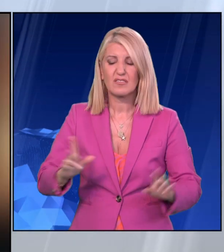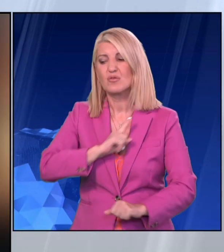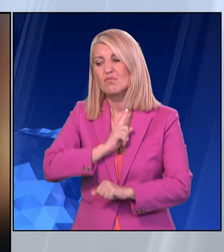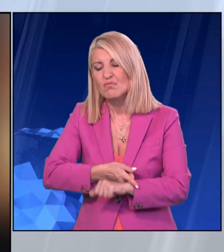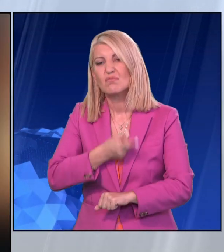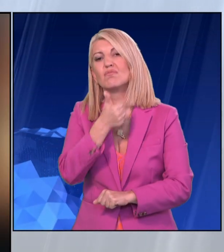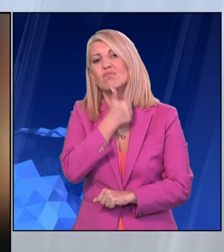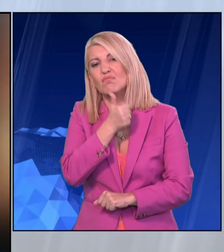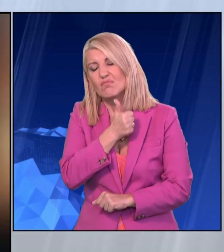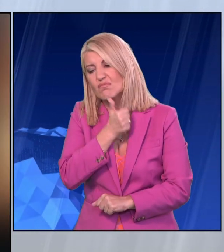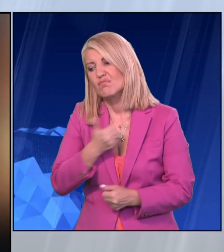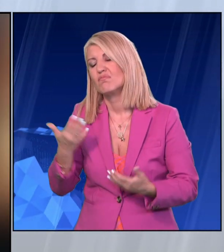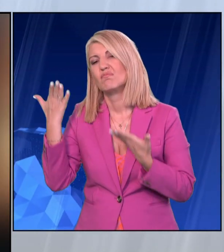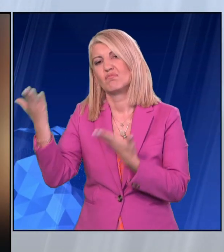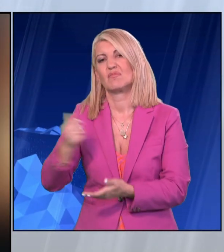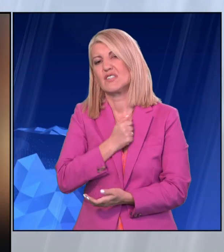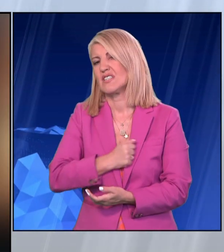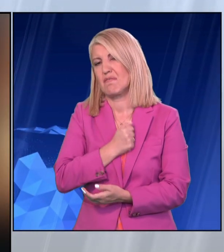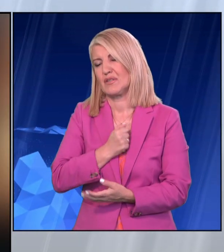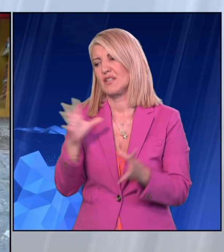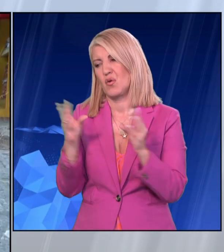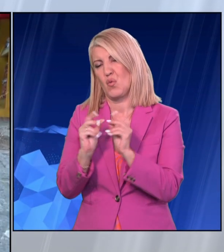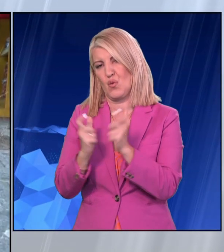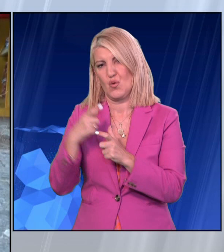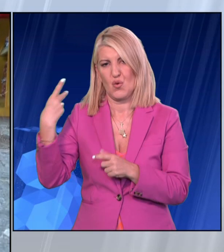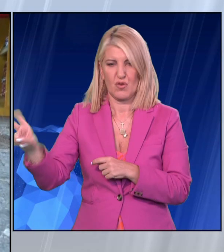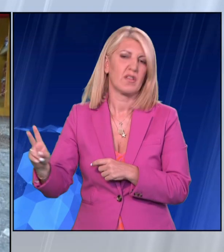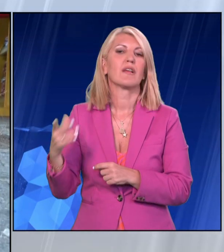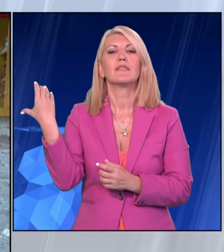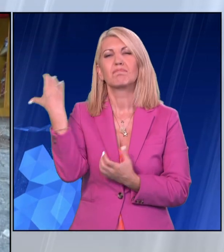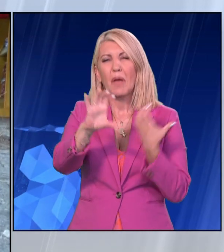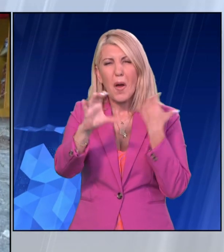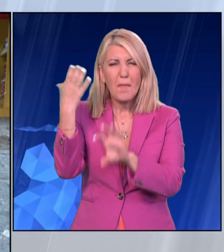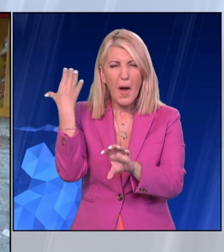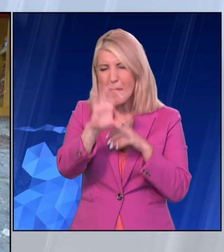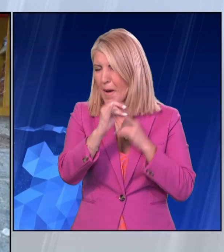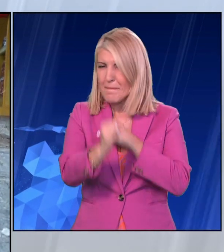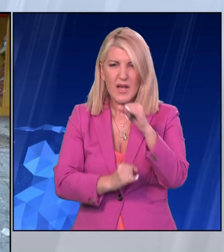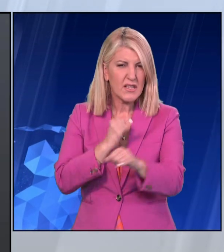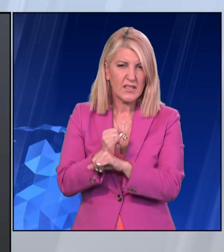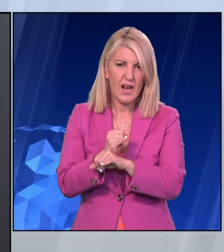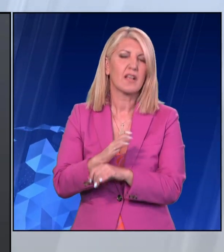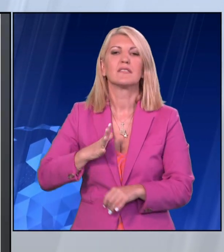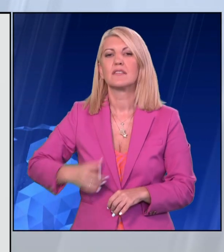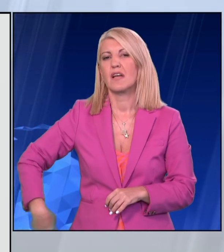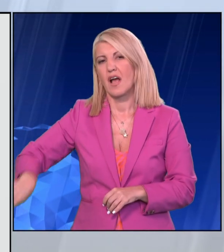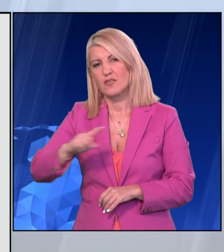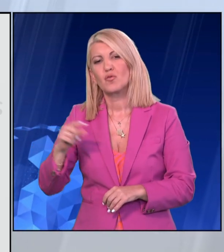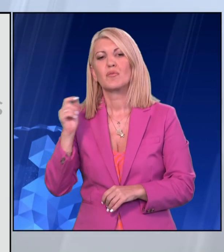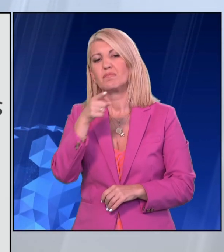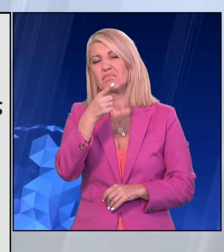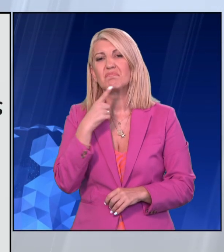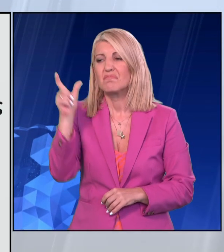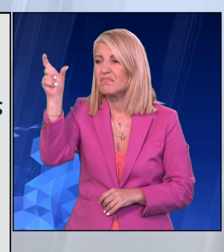του. Σπαρακτικά μηνύματα έχουν κατακλείσει το διαδίκτυο. Οι άνθρωποι που γνώρισαν τον Μιχάλη έχουν λυγίσει από την απώλεια. Ένα πολύ καλό παιδί